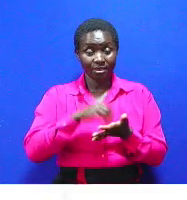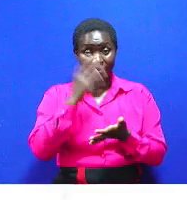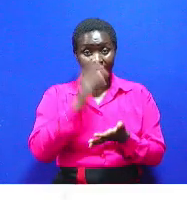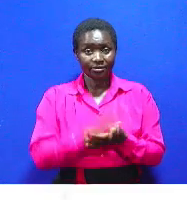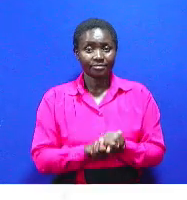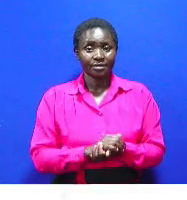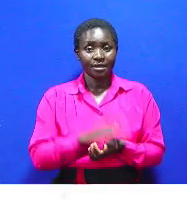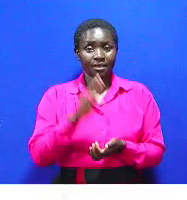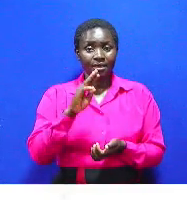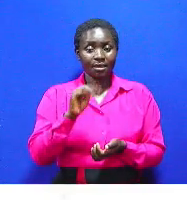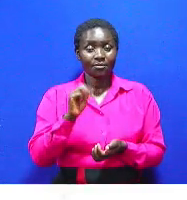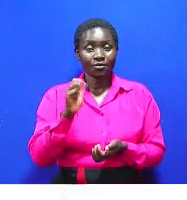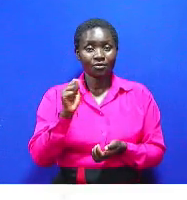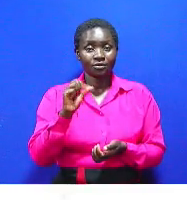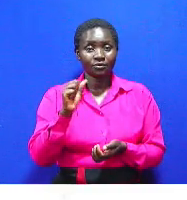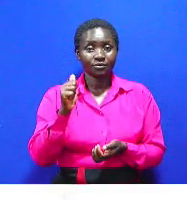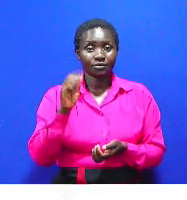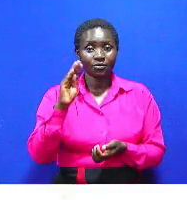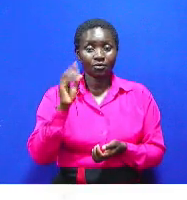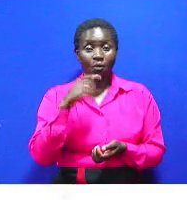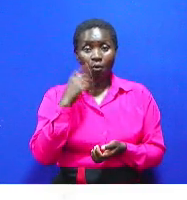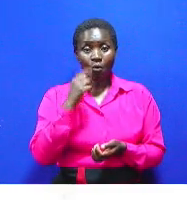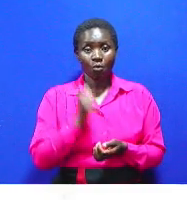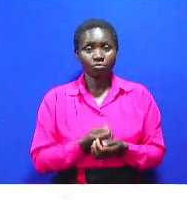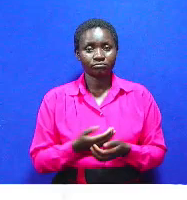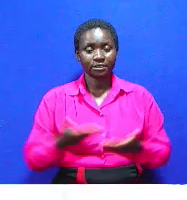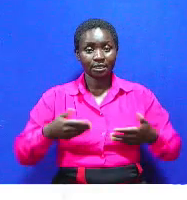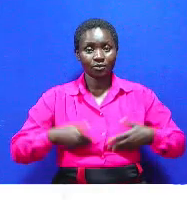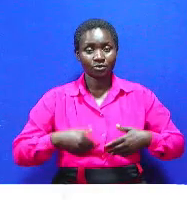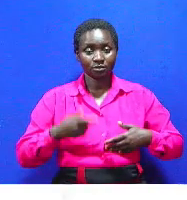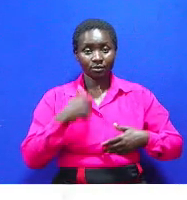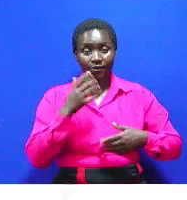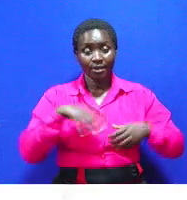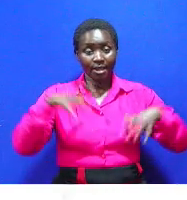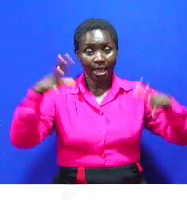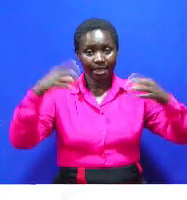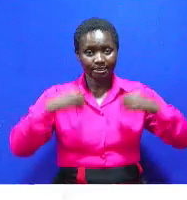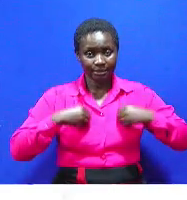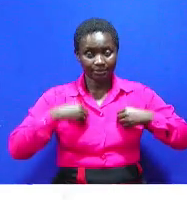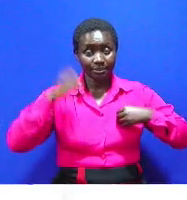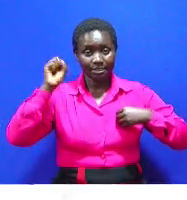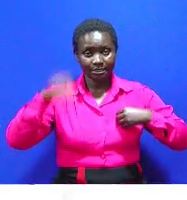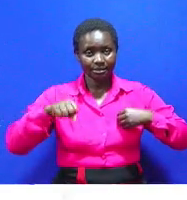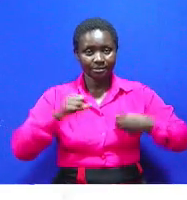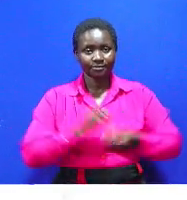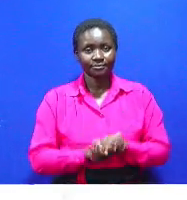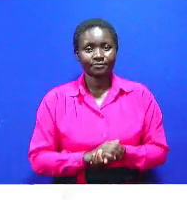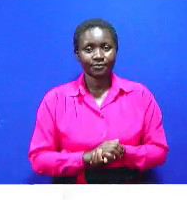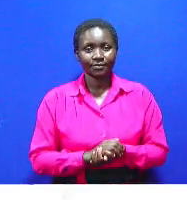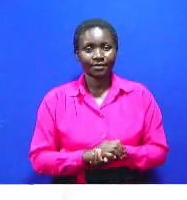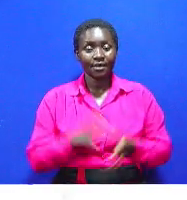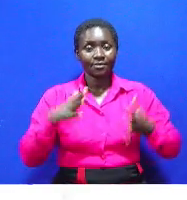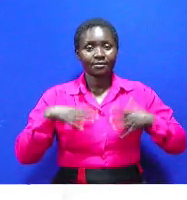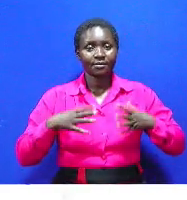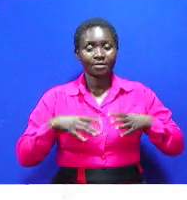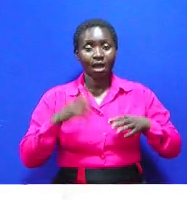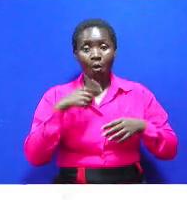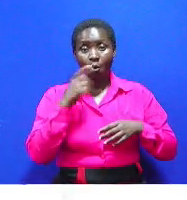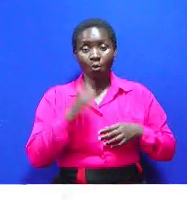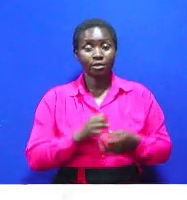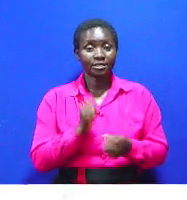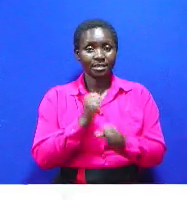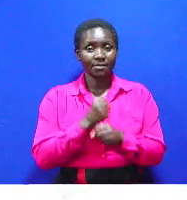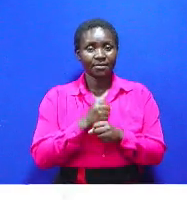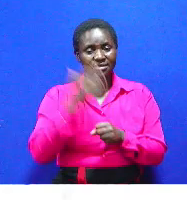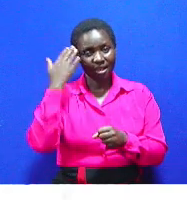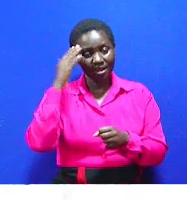masaba aba murambara wa barake gambe mwanjira ndebo iko abanta aba bebe kire bagwe koranga mbamanye tebuya